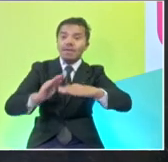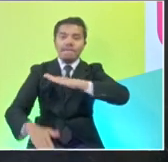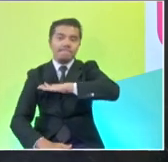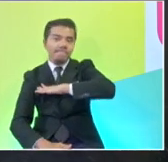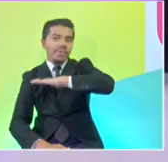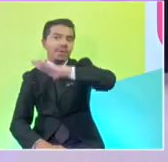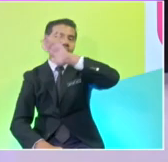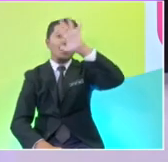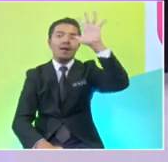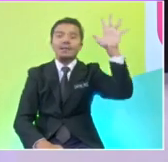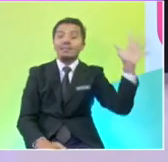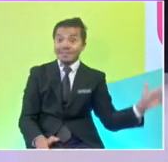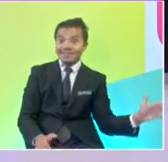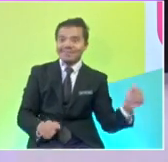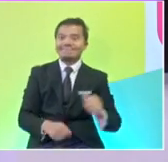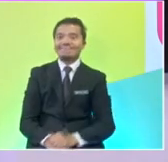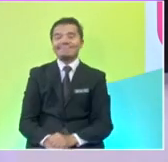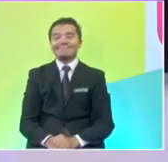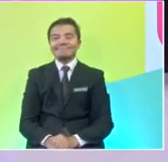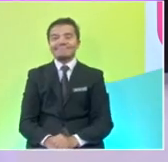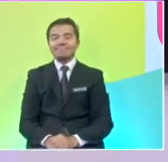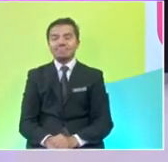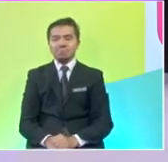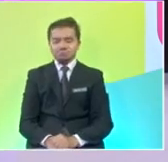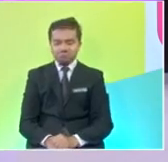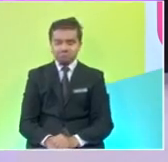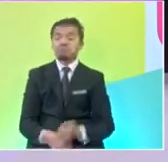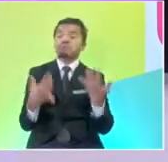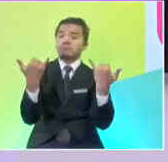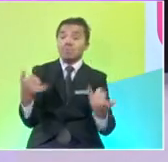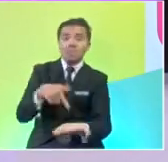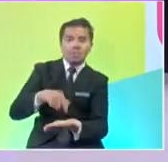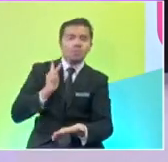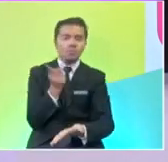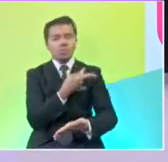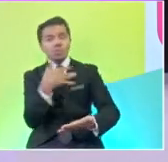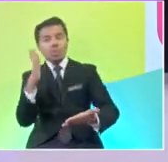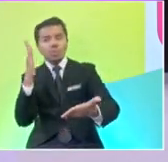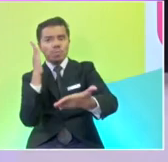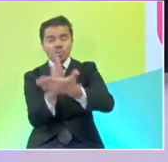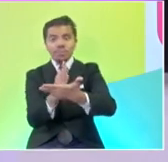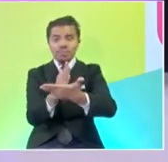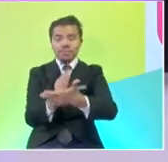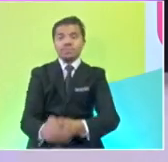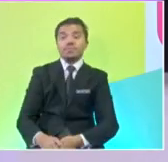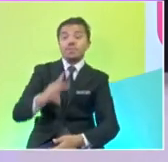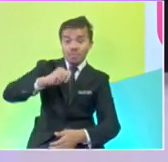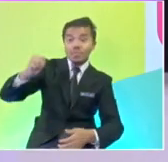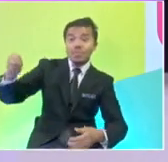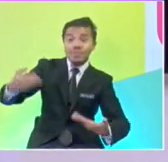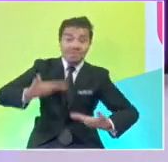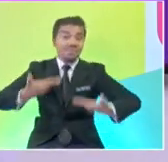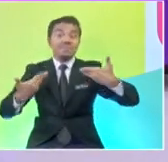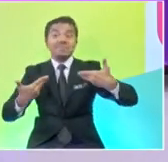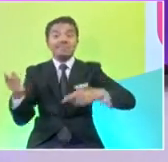baiklah semuanya Nampaknya kita telah pun tiba ke Penghujung episode kali ini tapi saya tidak di rumah